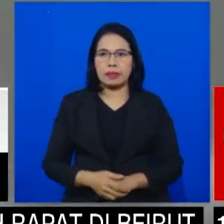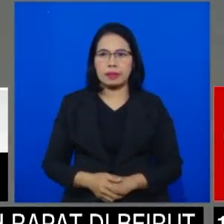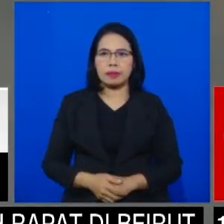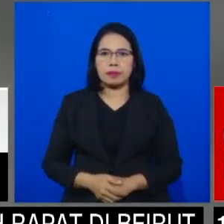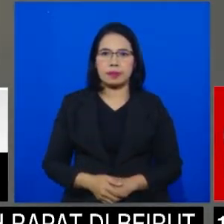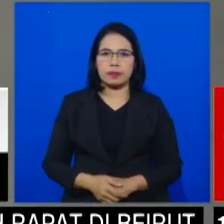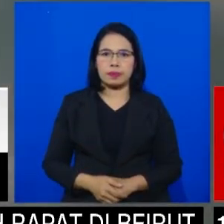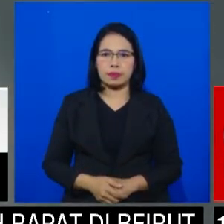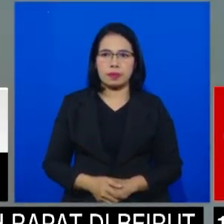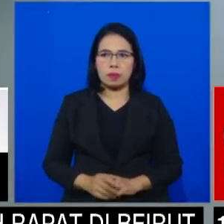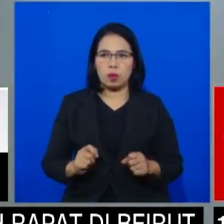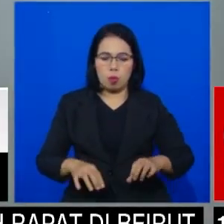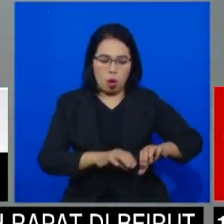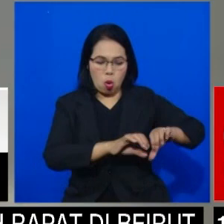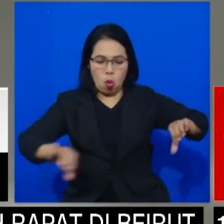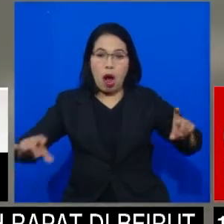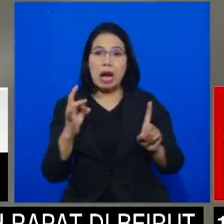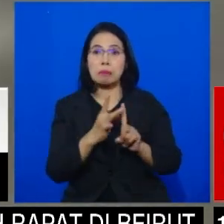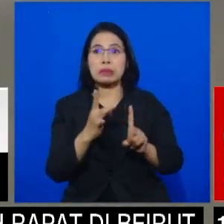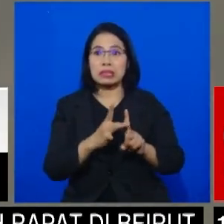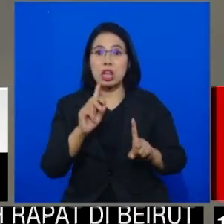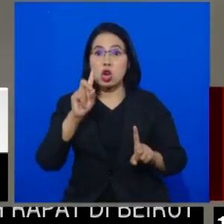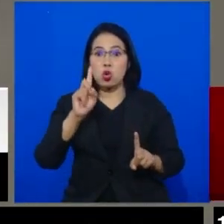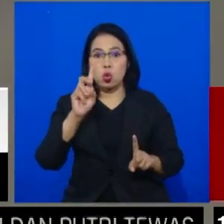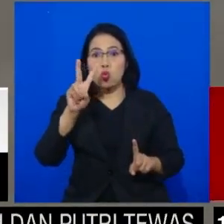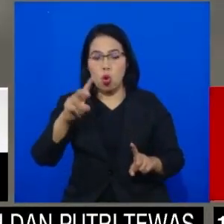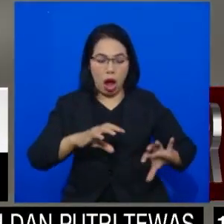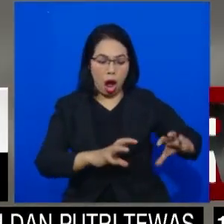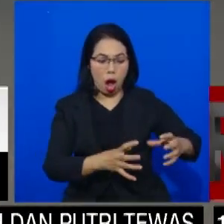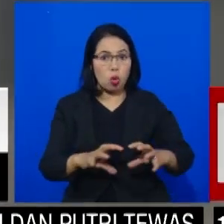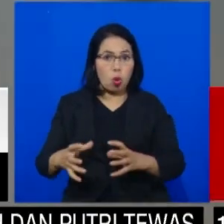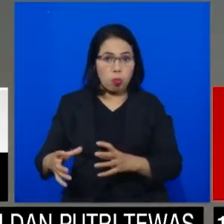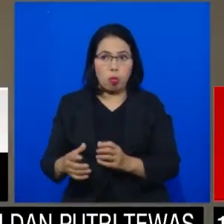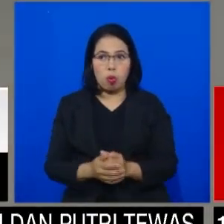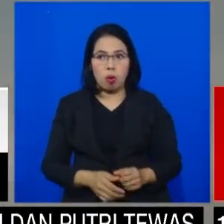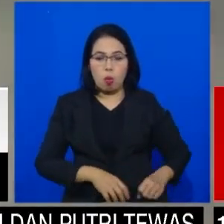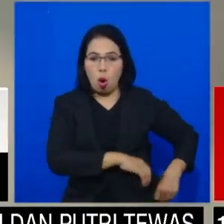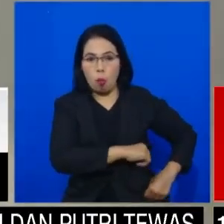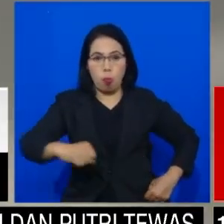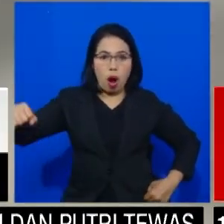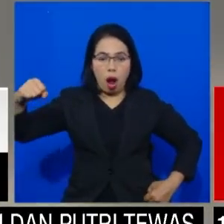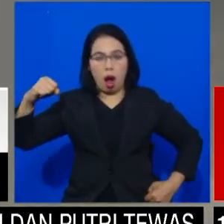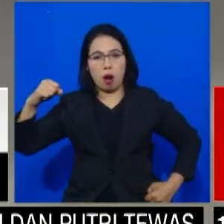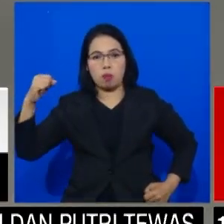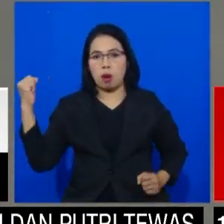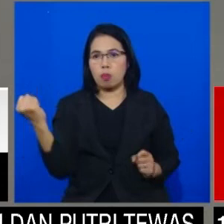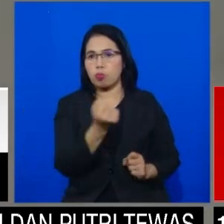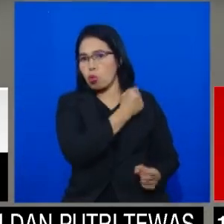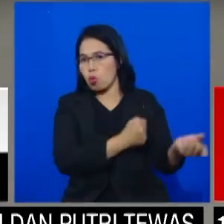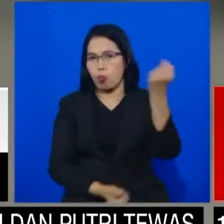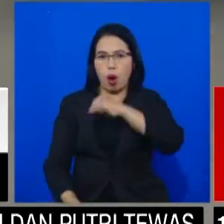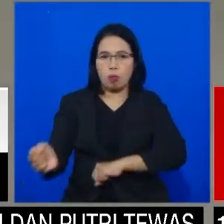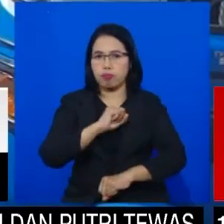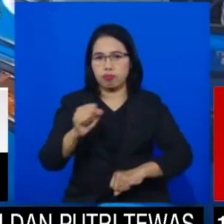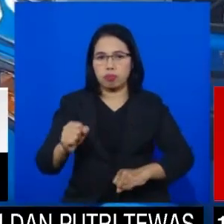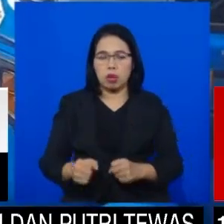Bang. Menggunakan batang besi, dua kelompok remaja berupaya saling sabar untuk menjatuhkan lawan. Ironisnya, tawuran dilakukan sesaat setelah